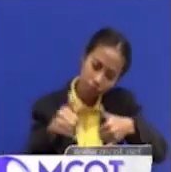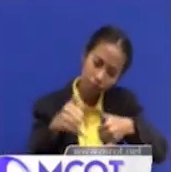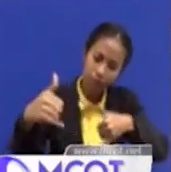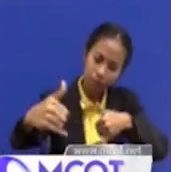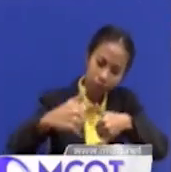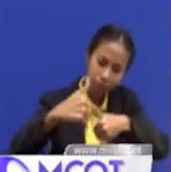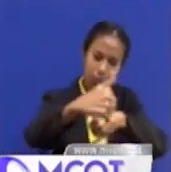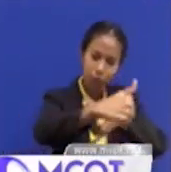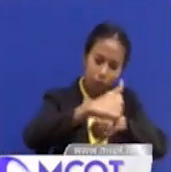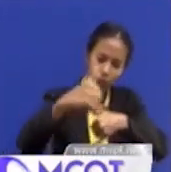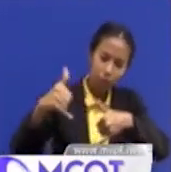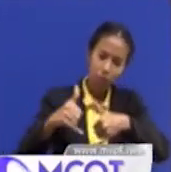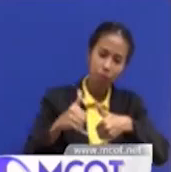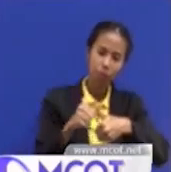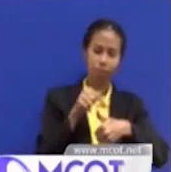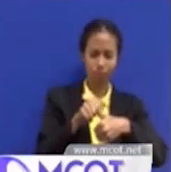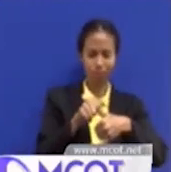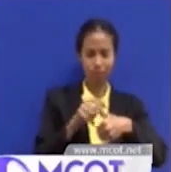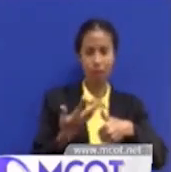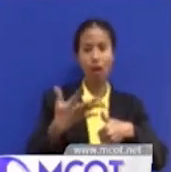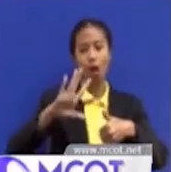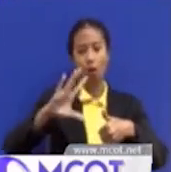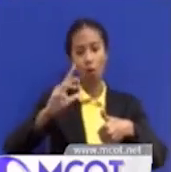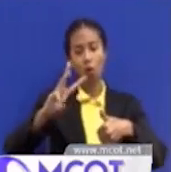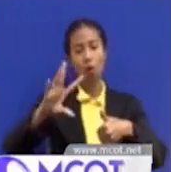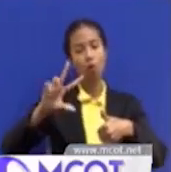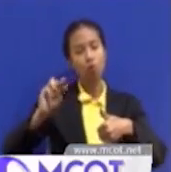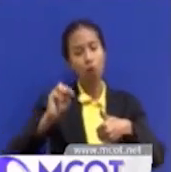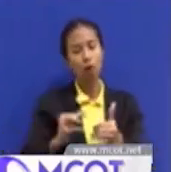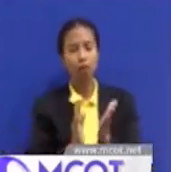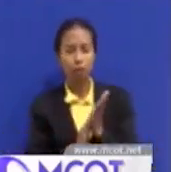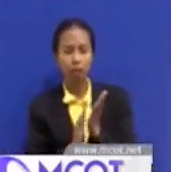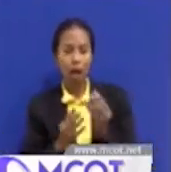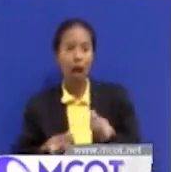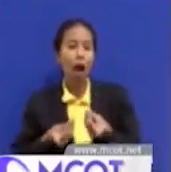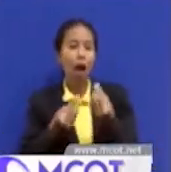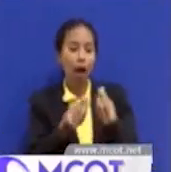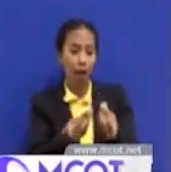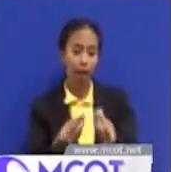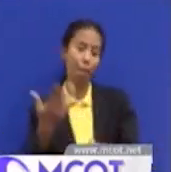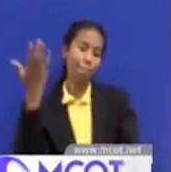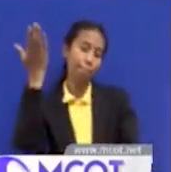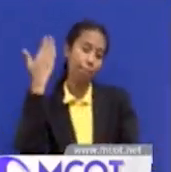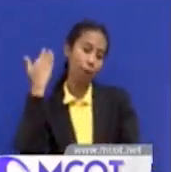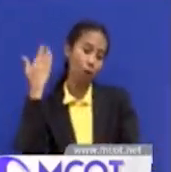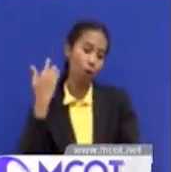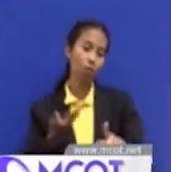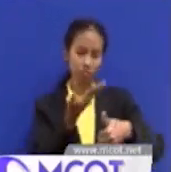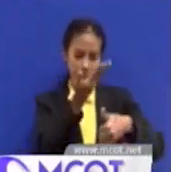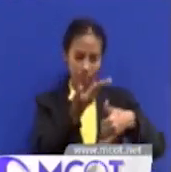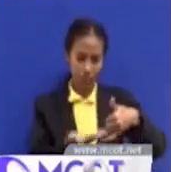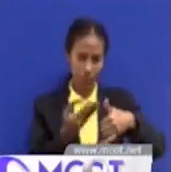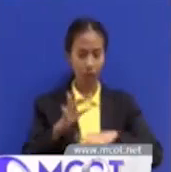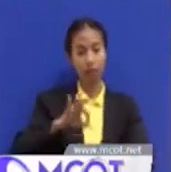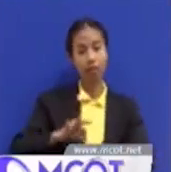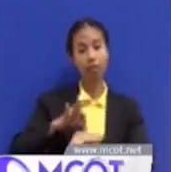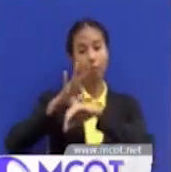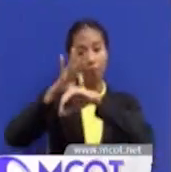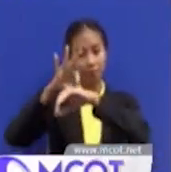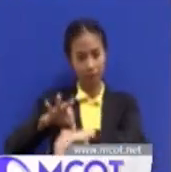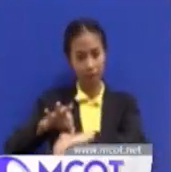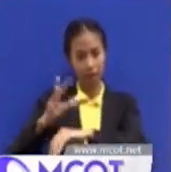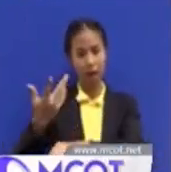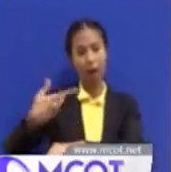นิติบัญญัตินะคะเพราะว่าเป็นประมุขฝ่ายนิติบัญญัติที่จะทำหน้าที่รับสนองพระบรมราชโองการโปรดเกล้าโปรดกระหม่อม